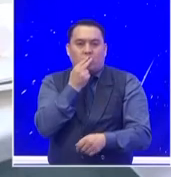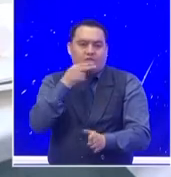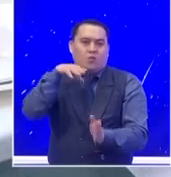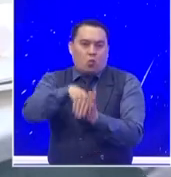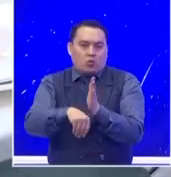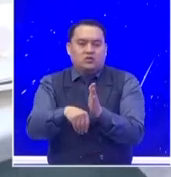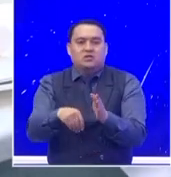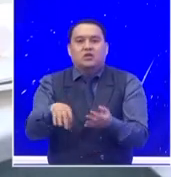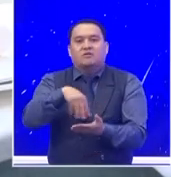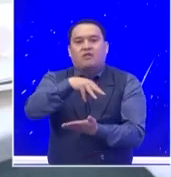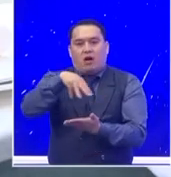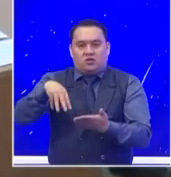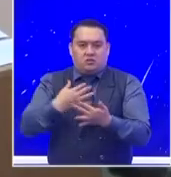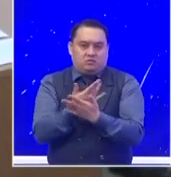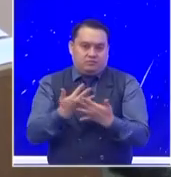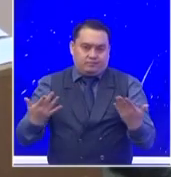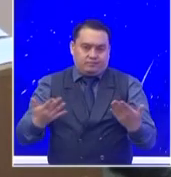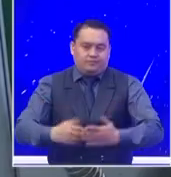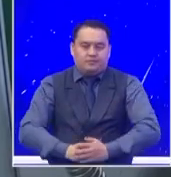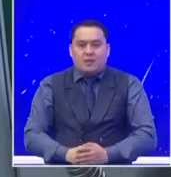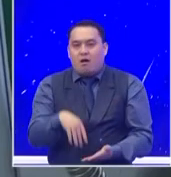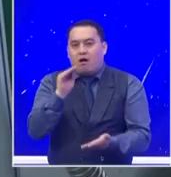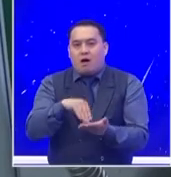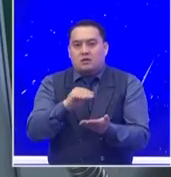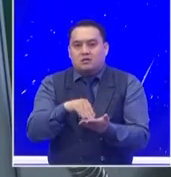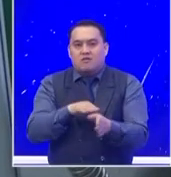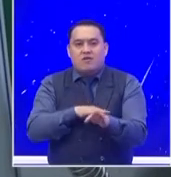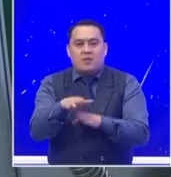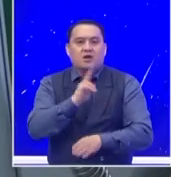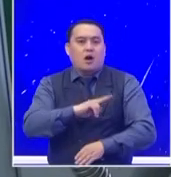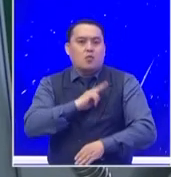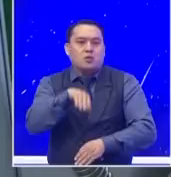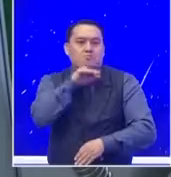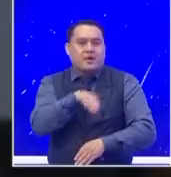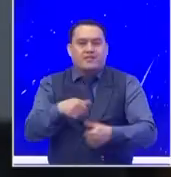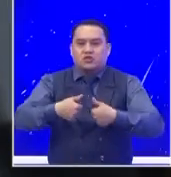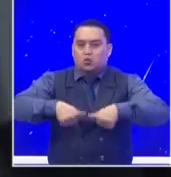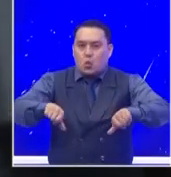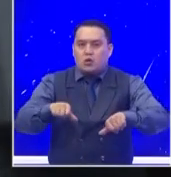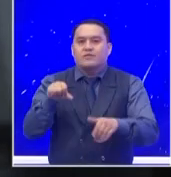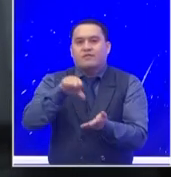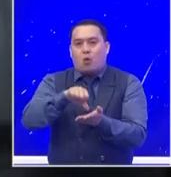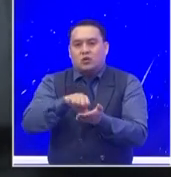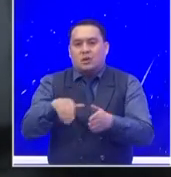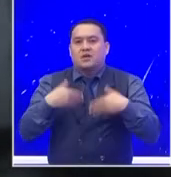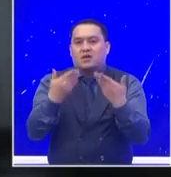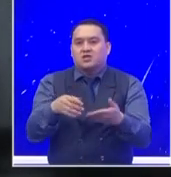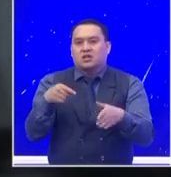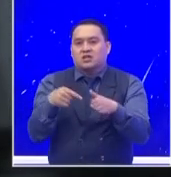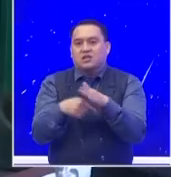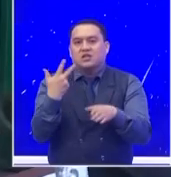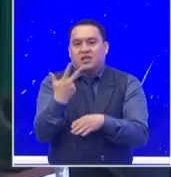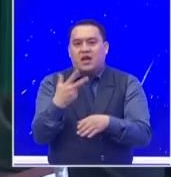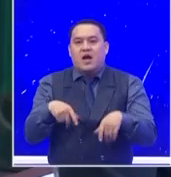включая кондитерские изделия. Оценивало качество выполненной работы профессиональное жюри. Всего участникам предстояло пройти